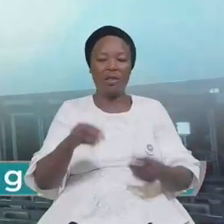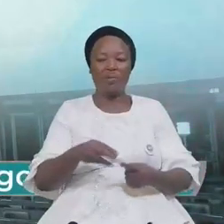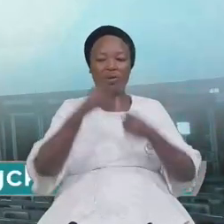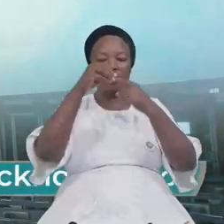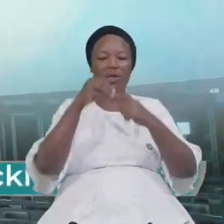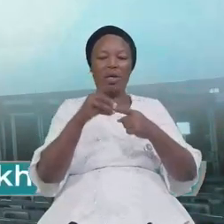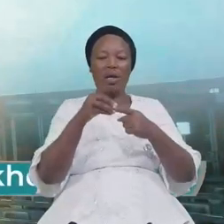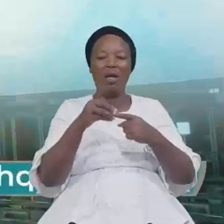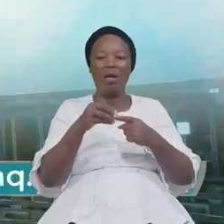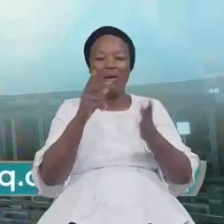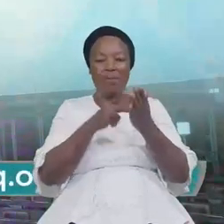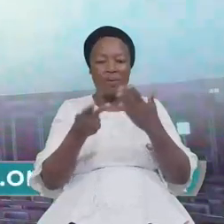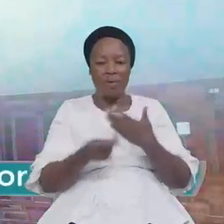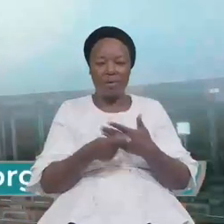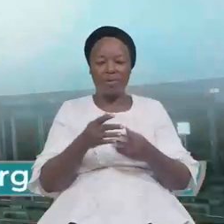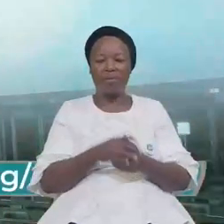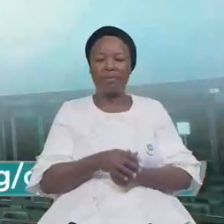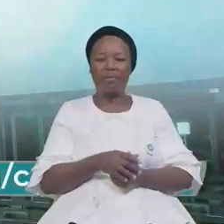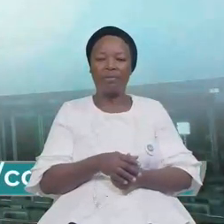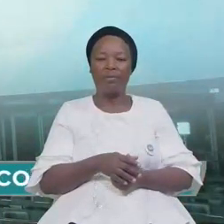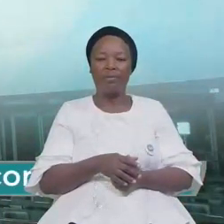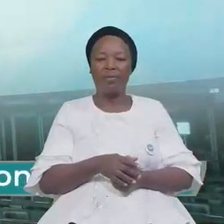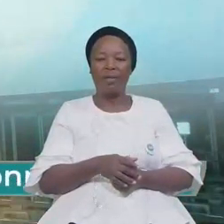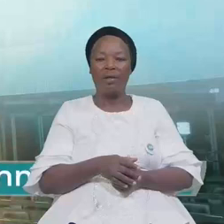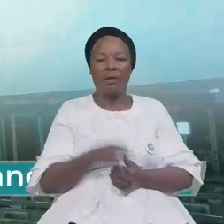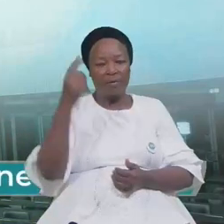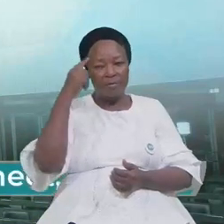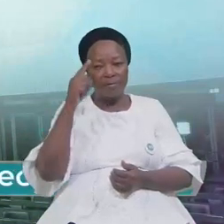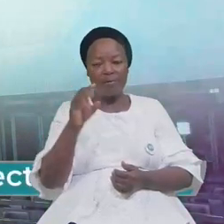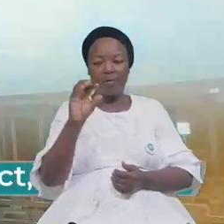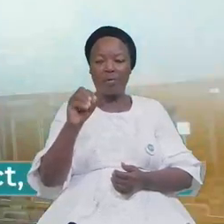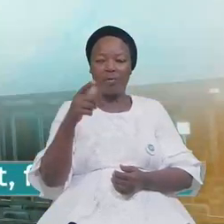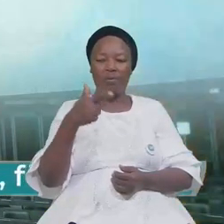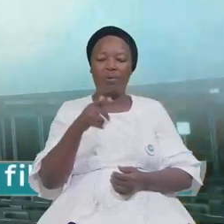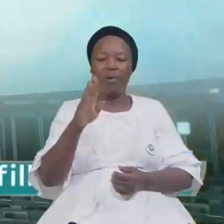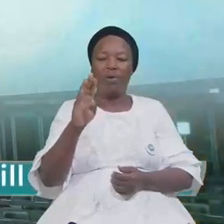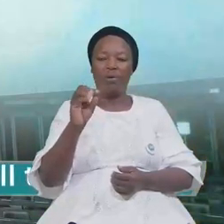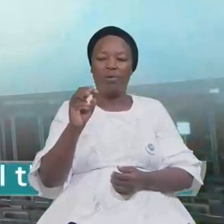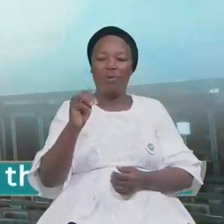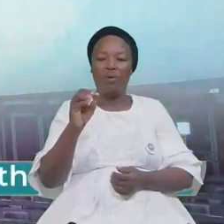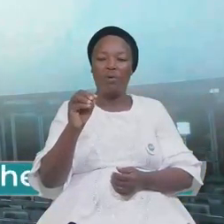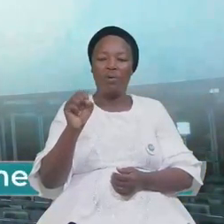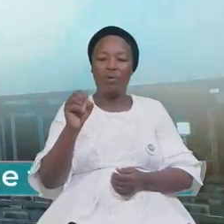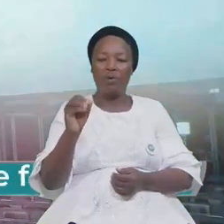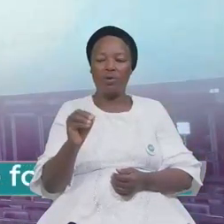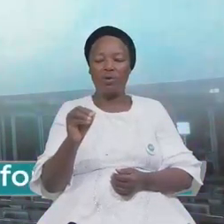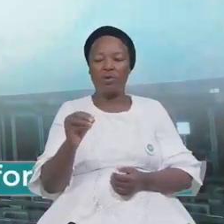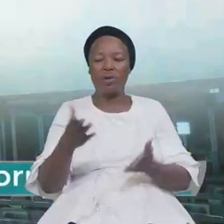content que vous soyez au programme.